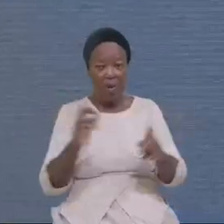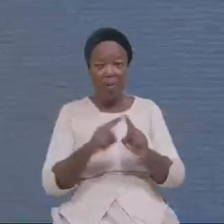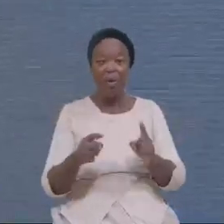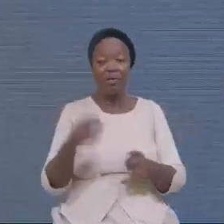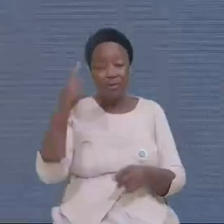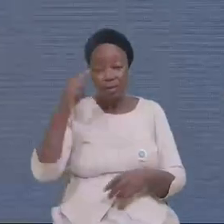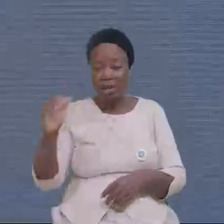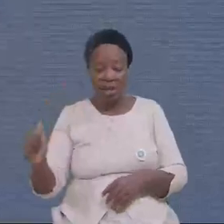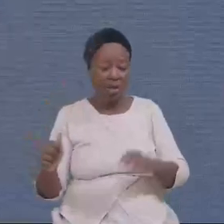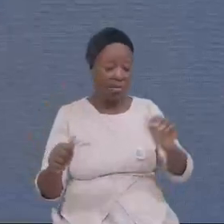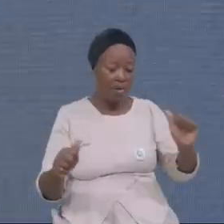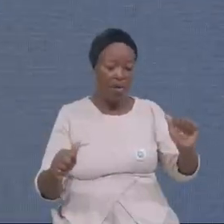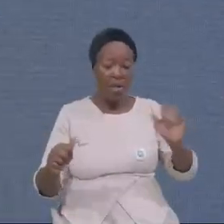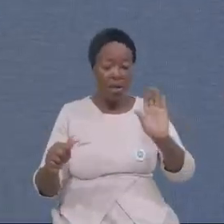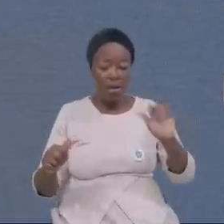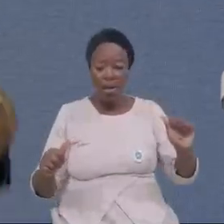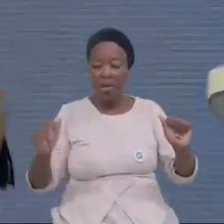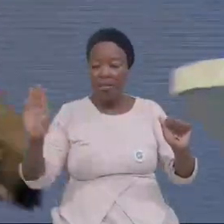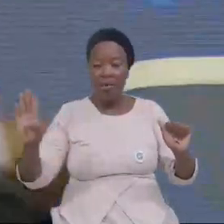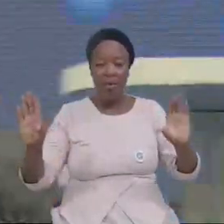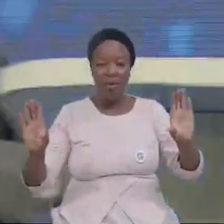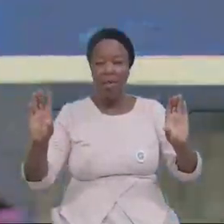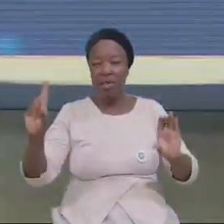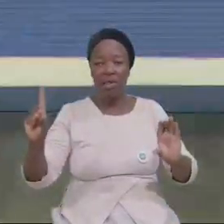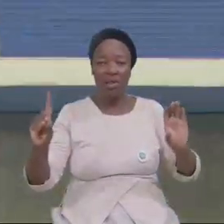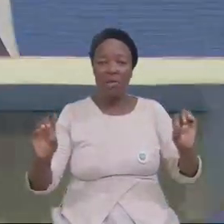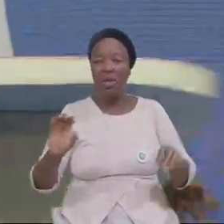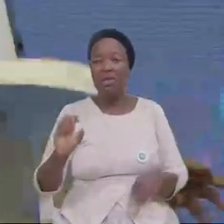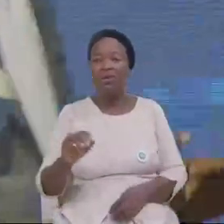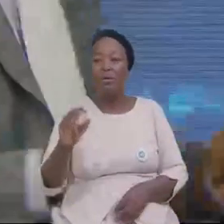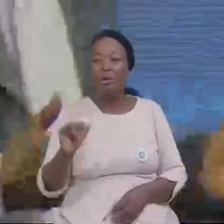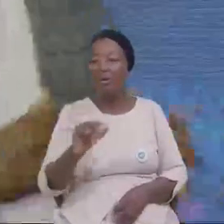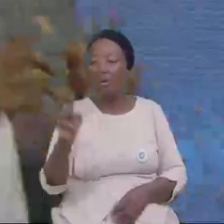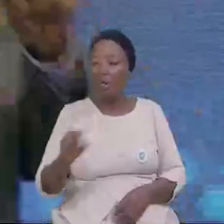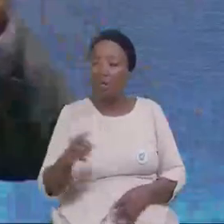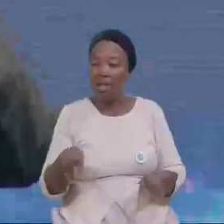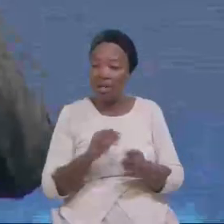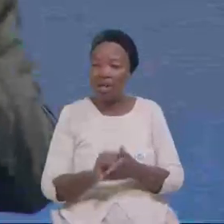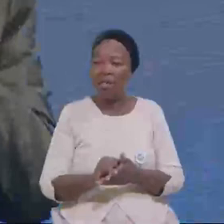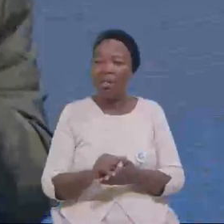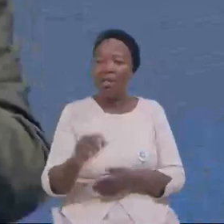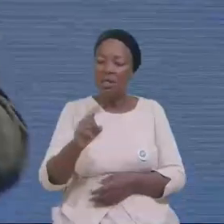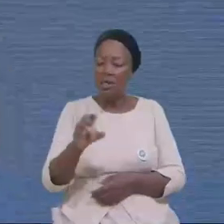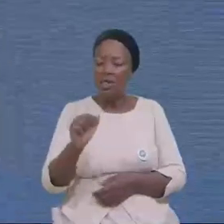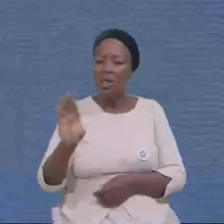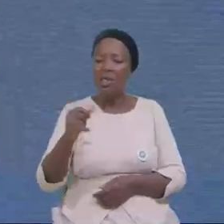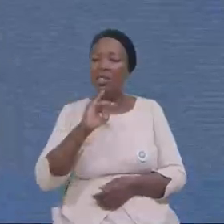pour C et D, pour E, pour W, pour Z, Zachée. Mais c'est pour tout le monde, mais